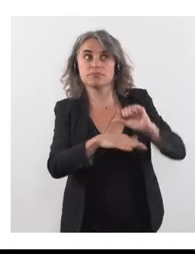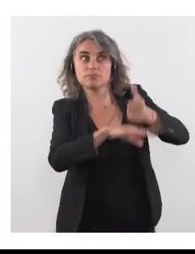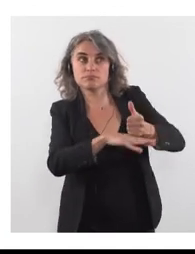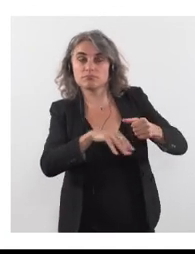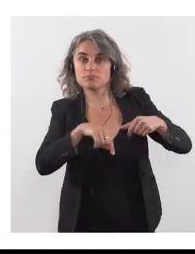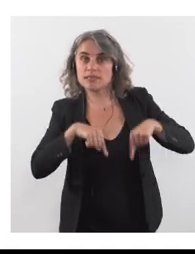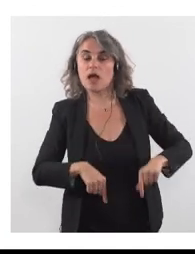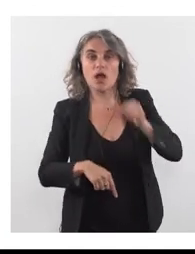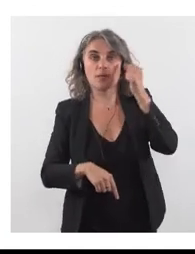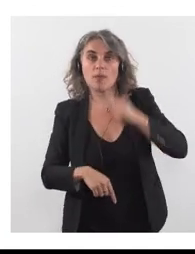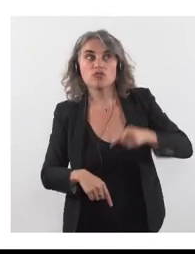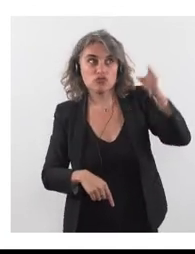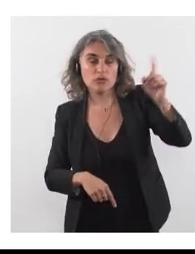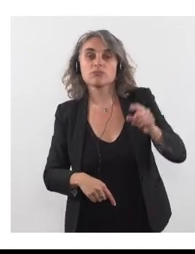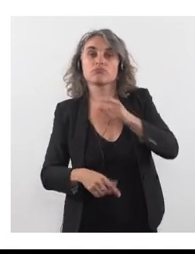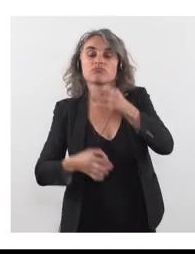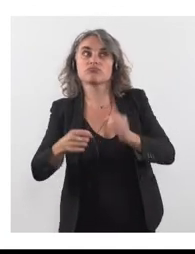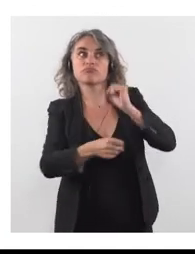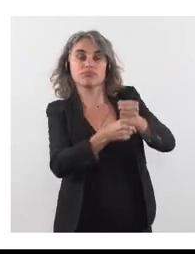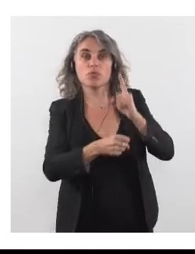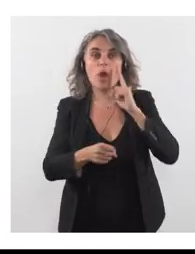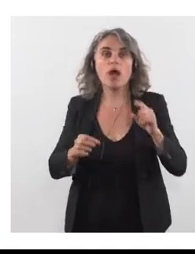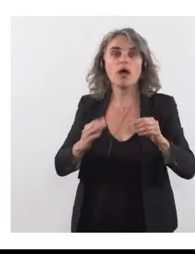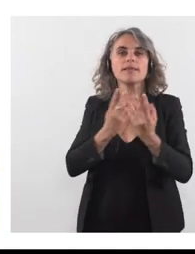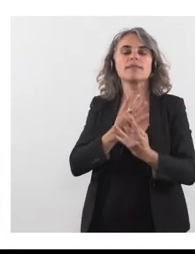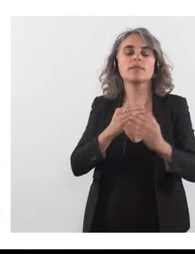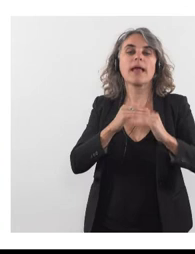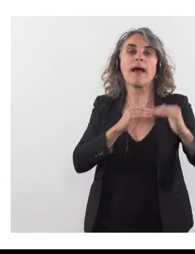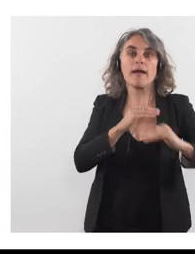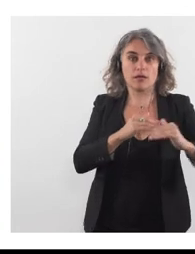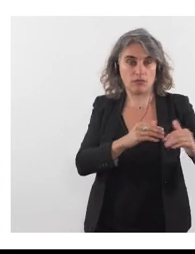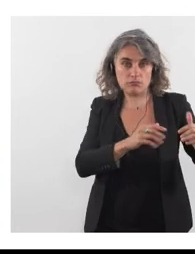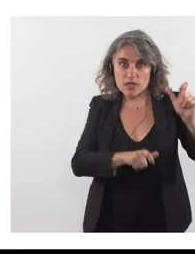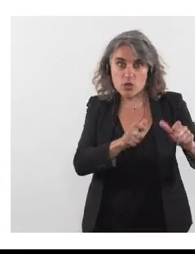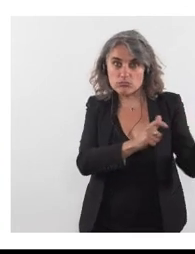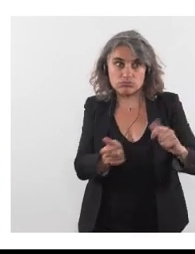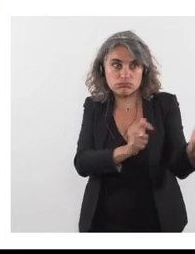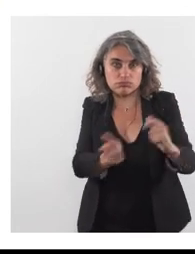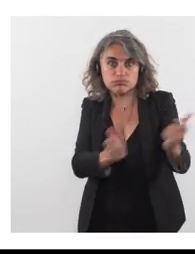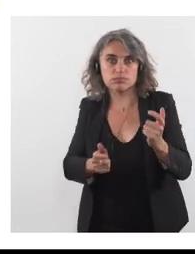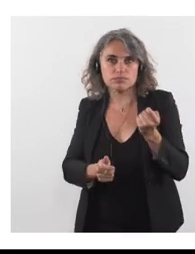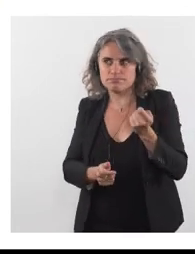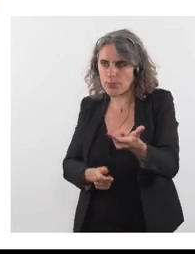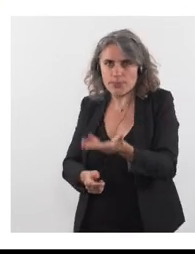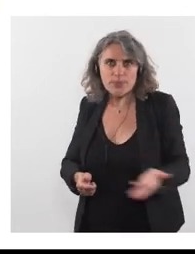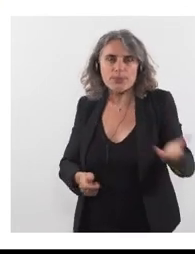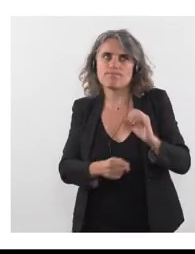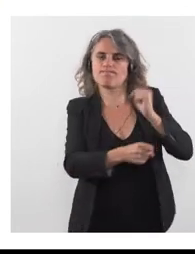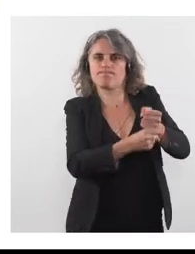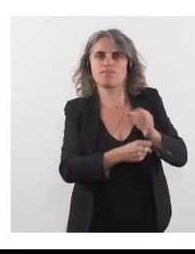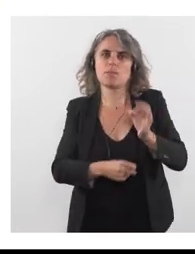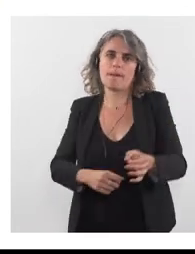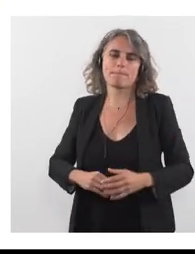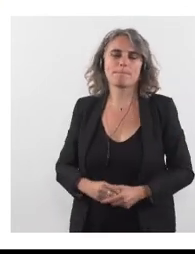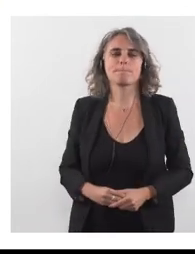manque de terrain d'accueil pour les gens du voyage. Voilà, j'ai terminé avec ça. Merci beaucoup, Patrick. La technique